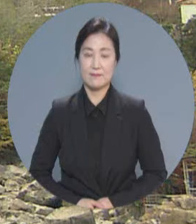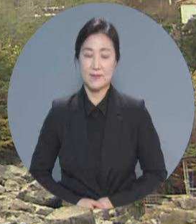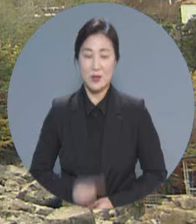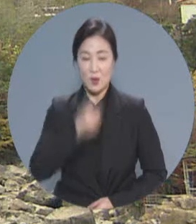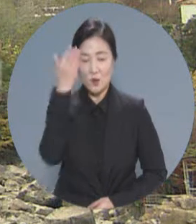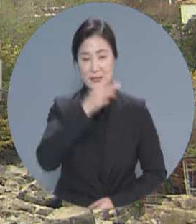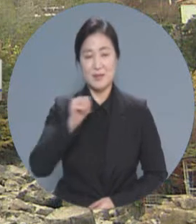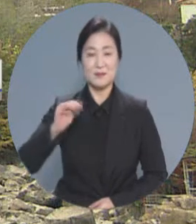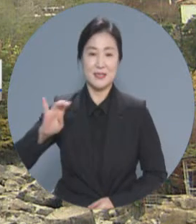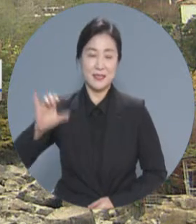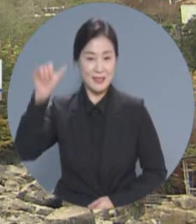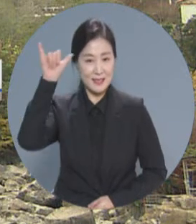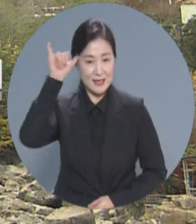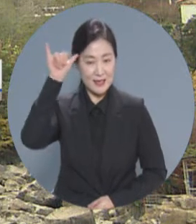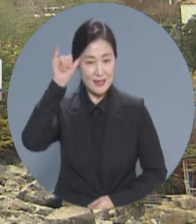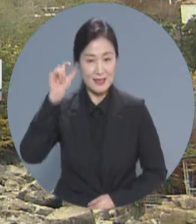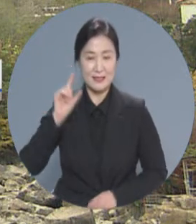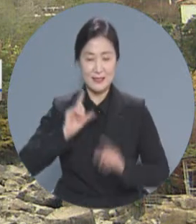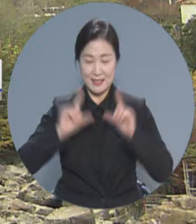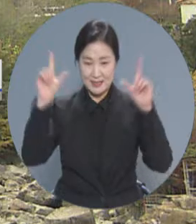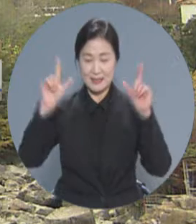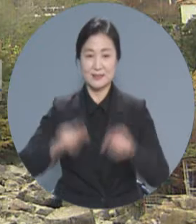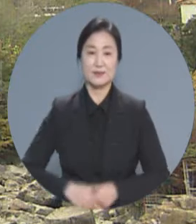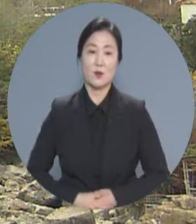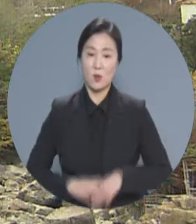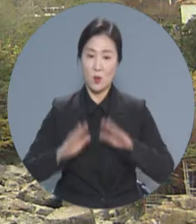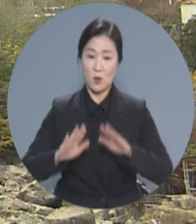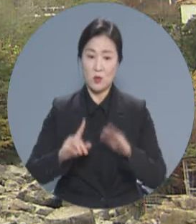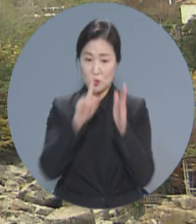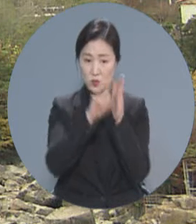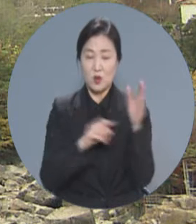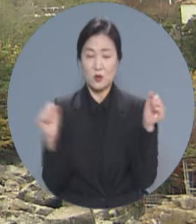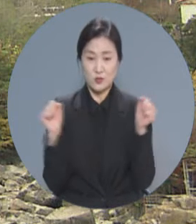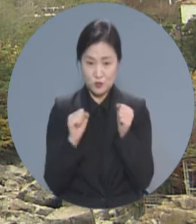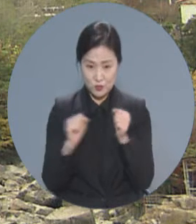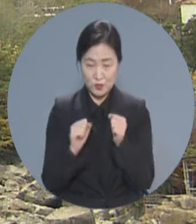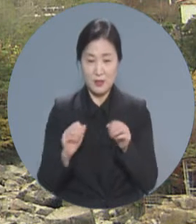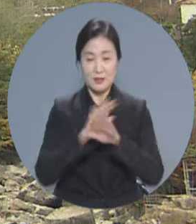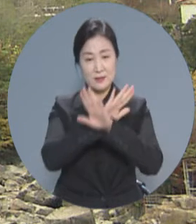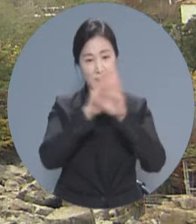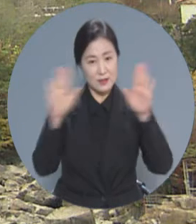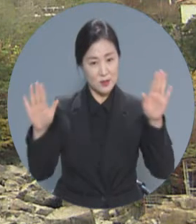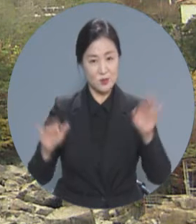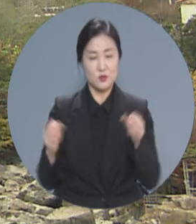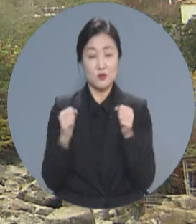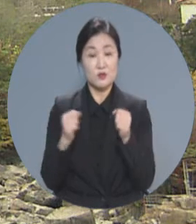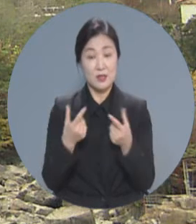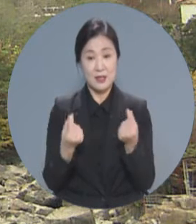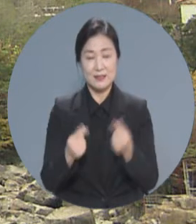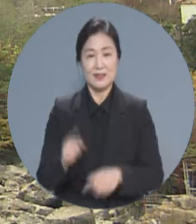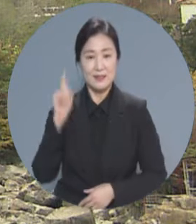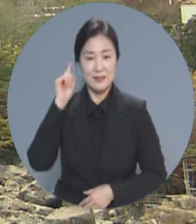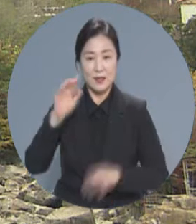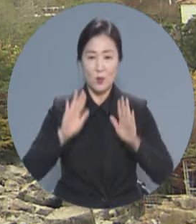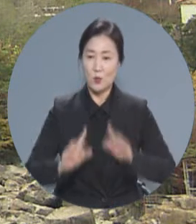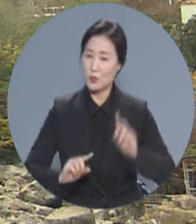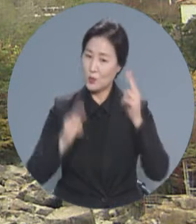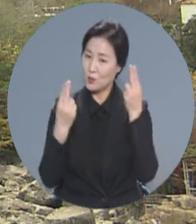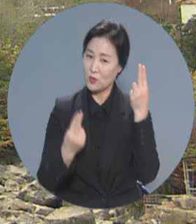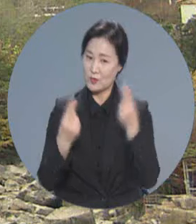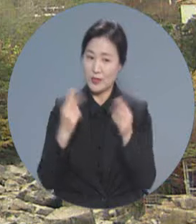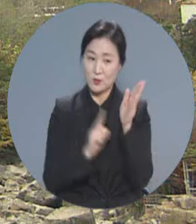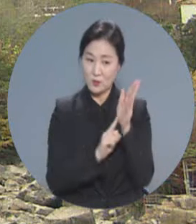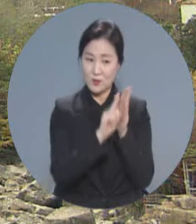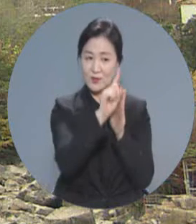여수 mbc ai 내일의 날씨 입니다 오늘 기온이 뚝 떨어져 낮에도 살살 했는데요 내일은 오늘보다 는 기온이 조금